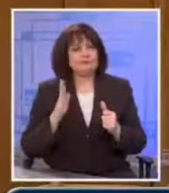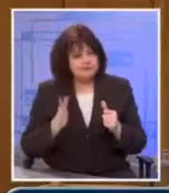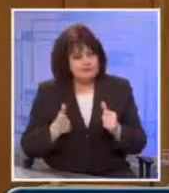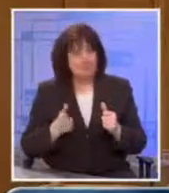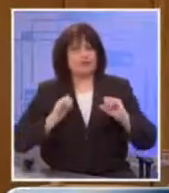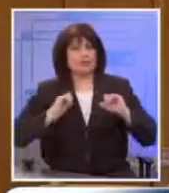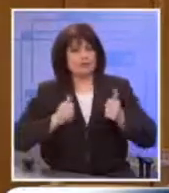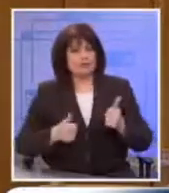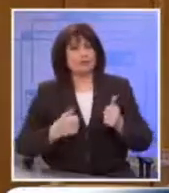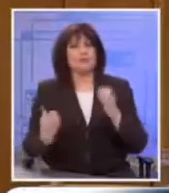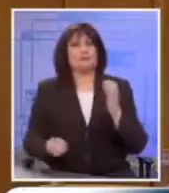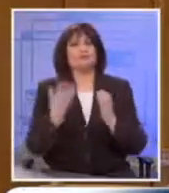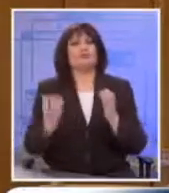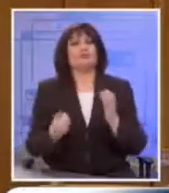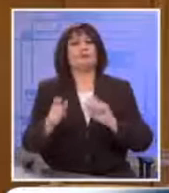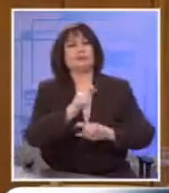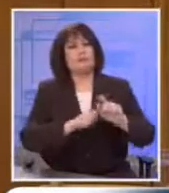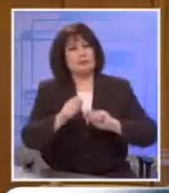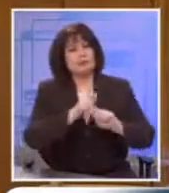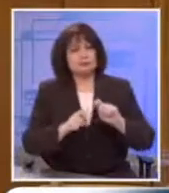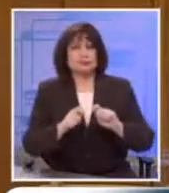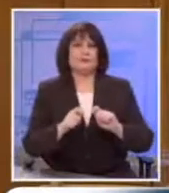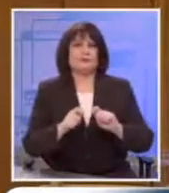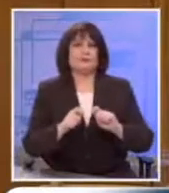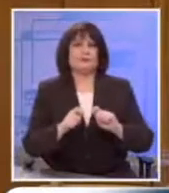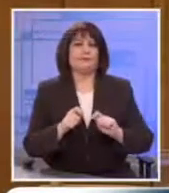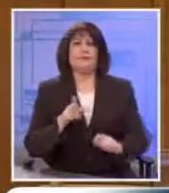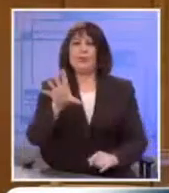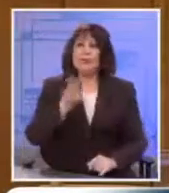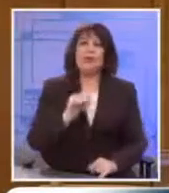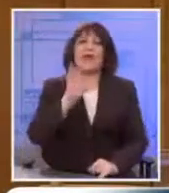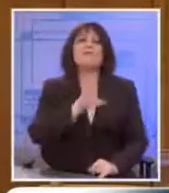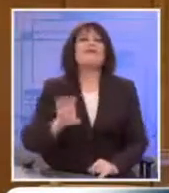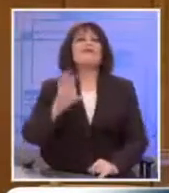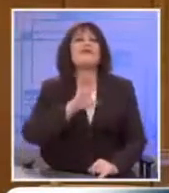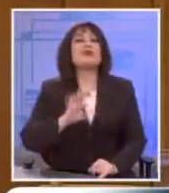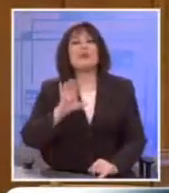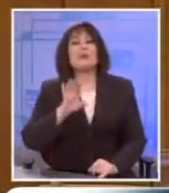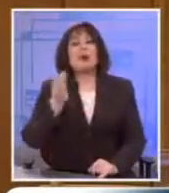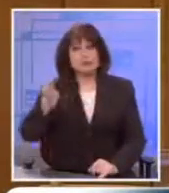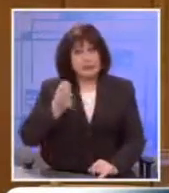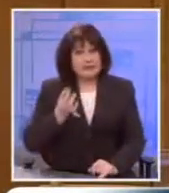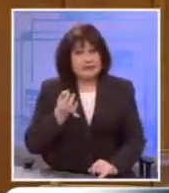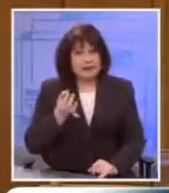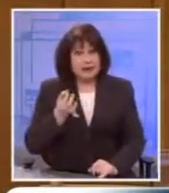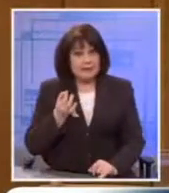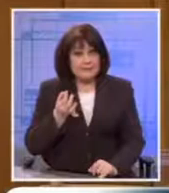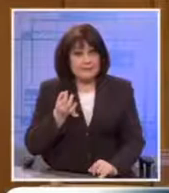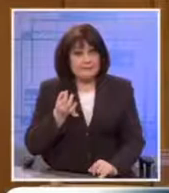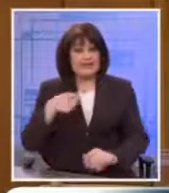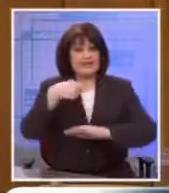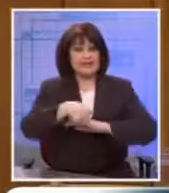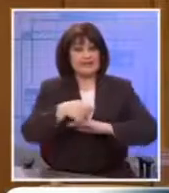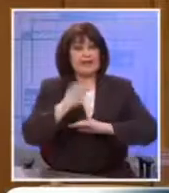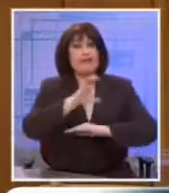ένας γενναίος συγχρονισμός, να ακολουθήσουμε το ευρωπαϊκό πρόταγμα, αυτό που λέει το Ευρωπαϊκό